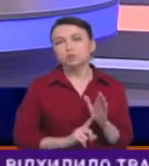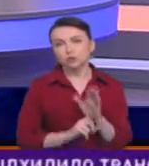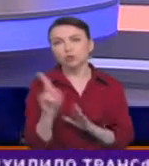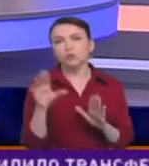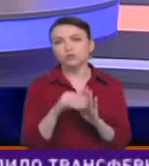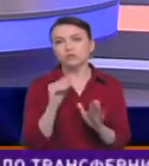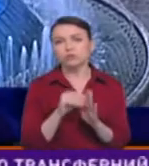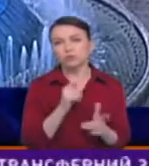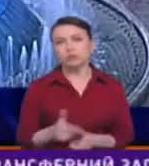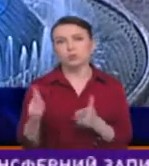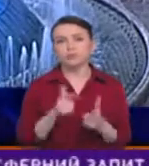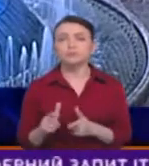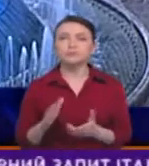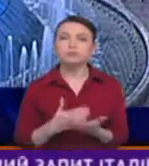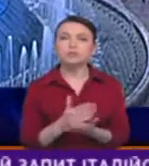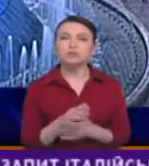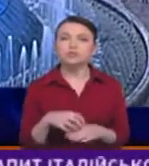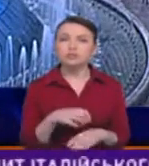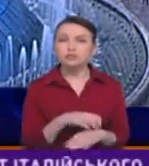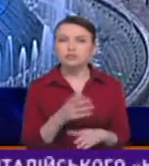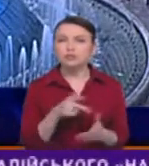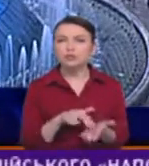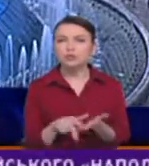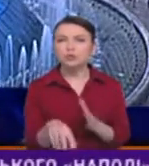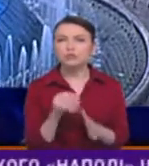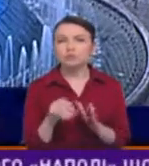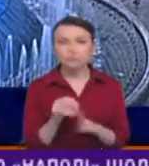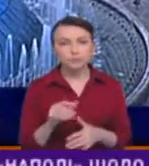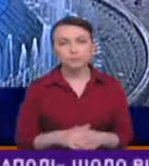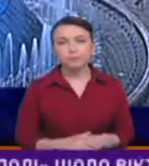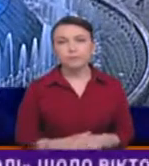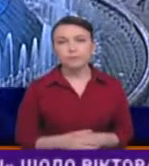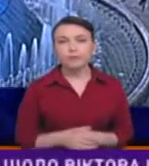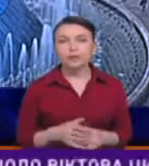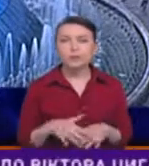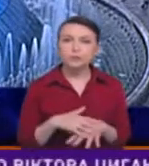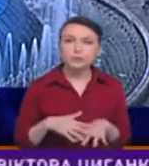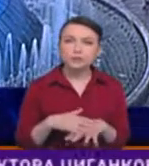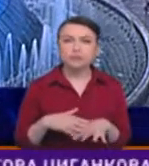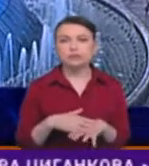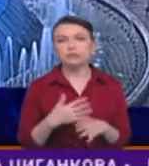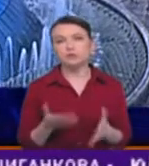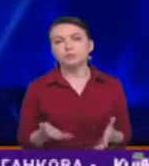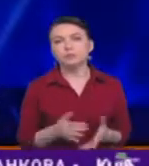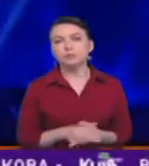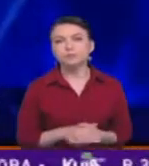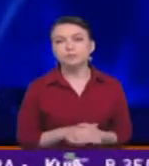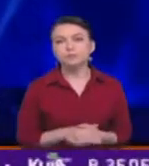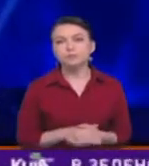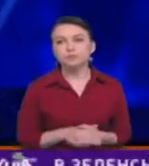вибори. Політичні сили, які йдуть на вибори, і суспільство, і так далі, і так далі. Знову ж